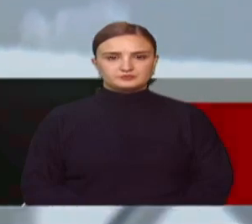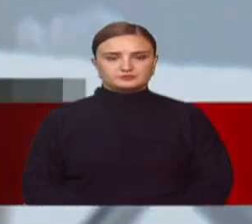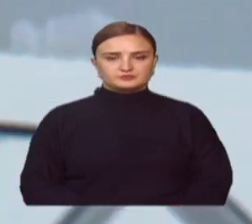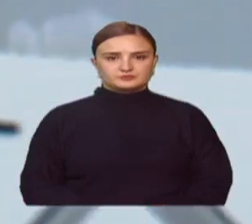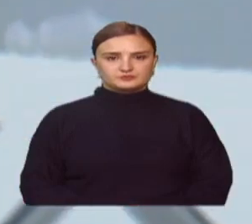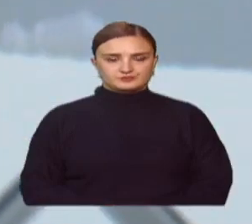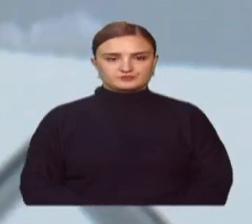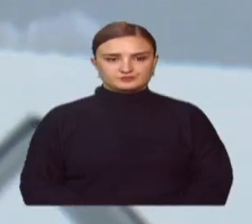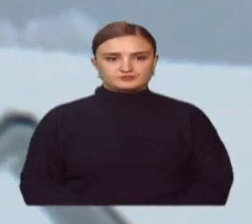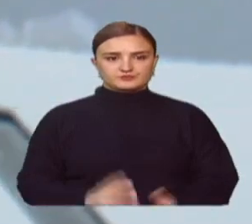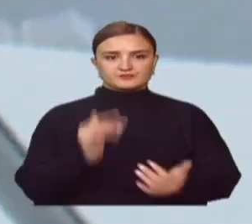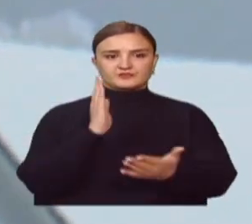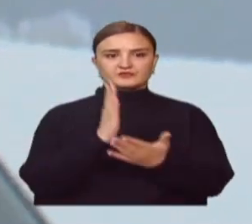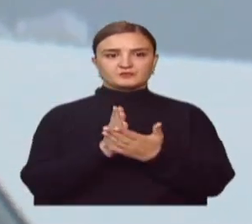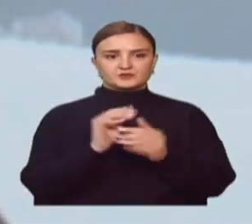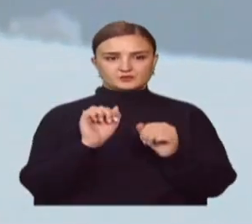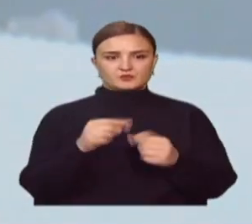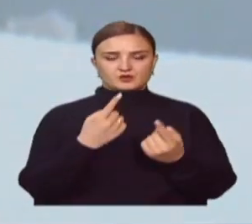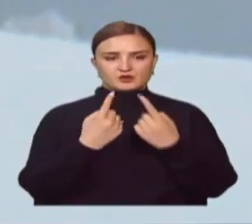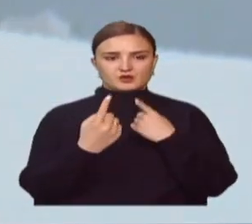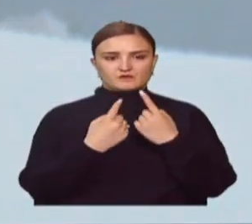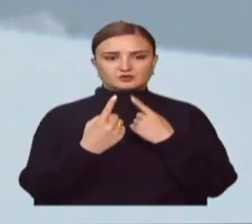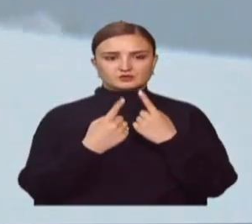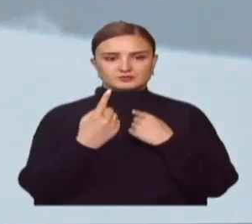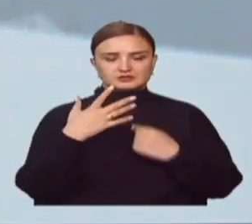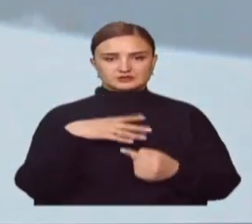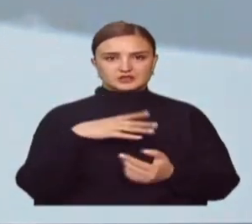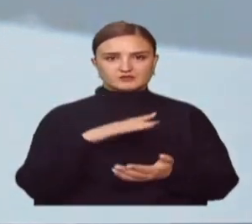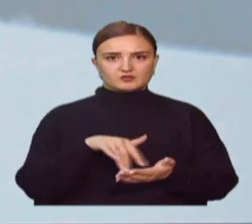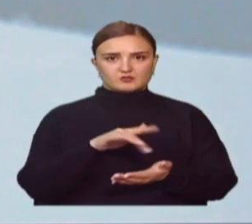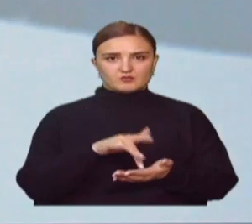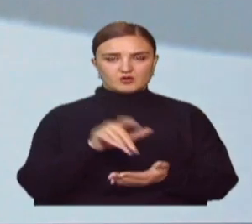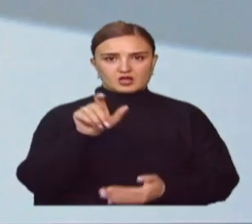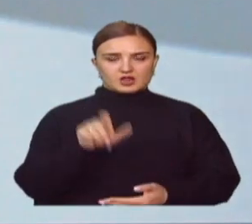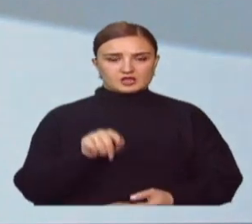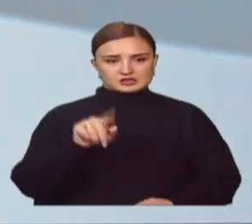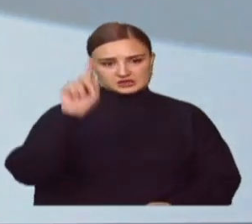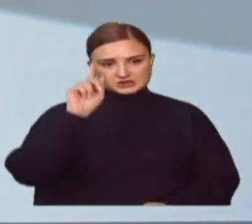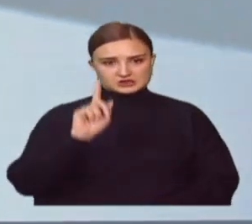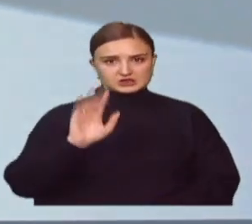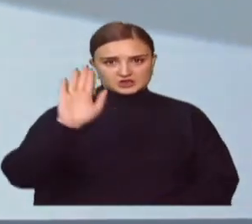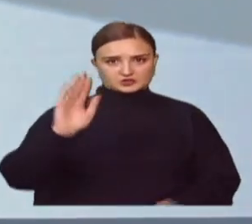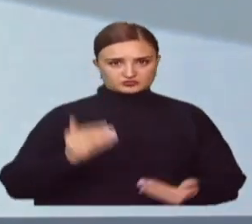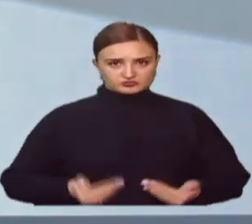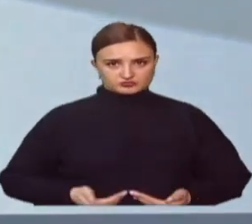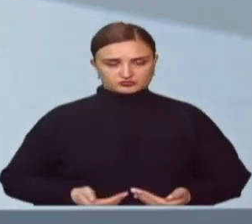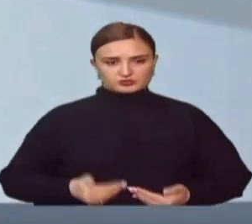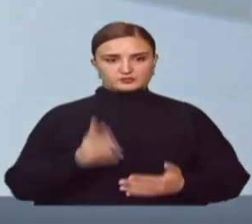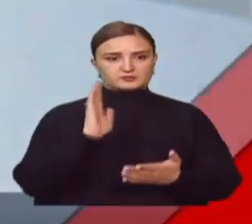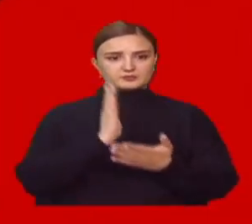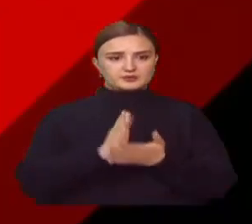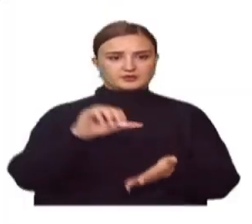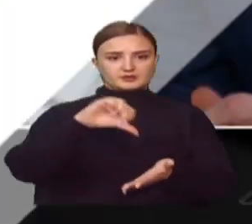ჩვენ ახლა შეგვიძლია პირდაპირ ეთერში გავესაუბროთ ასევე ერთ საქართველოს მოქალაქეს, რომელიც ისრაელში იმყოფება. პირდაპირ ეთერში